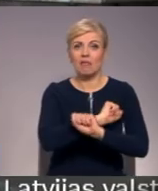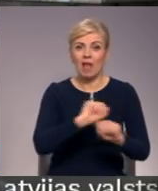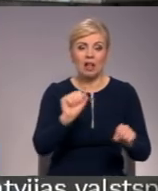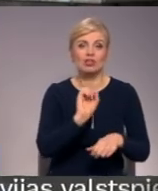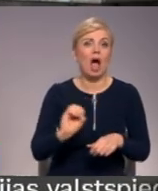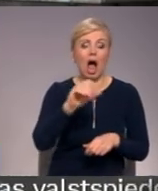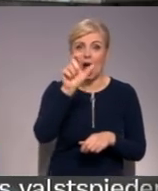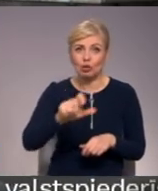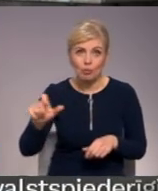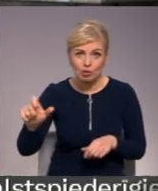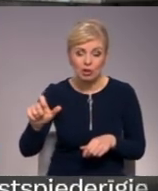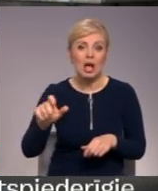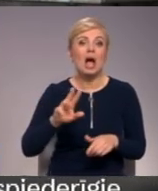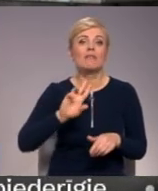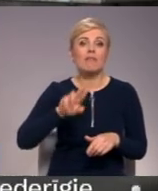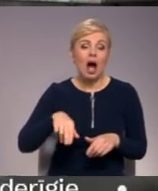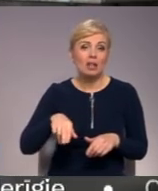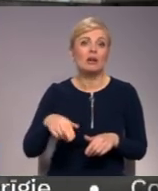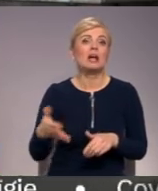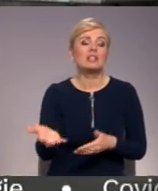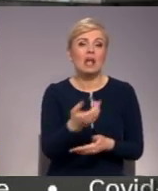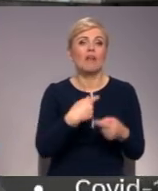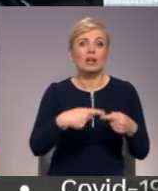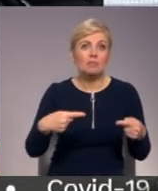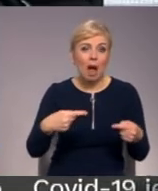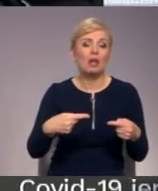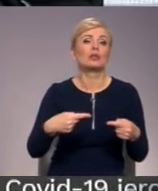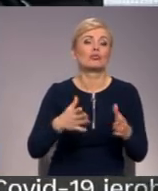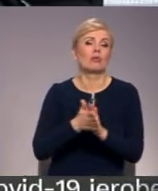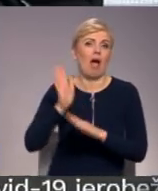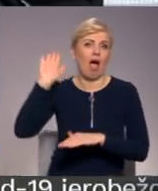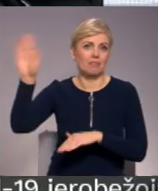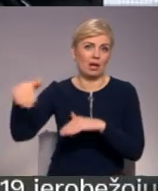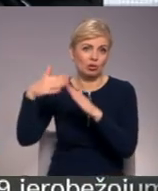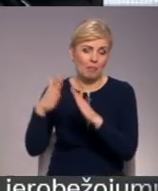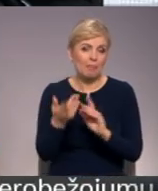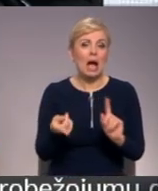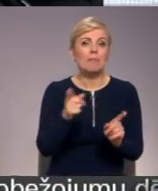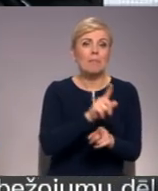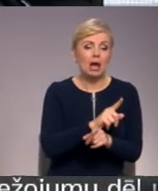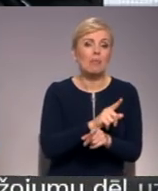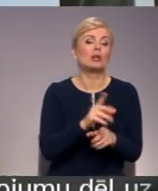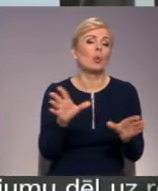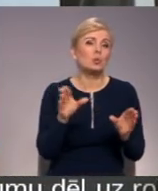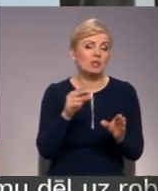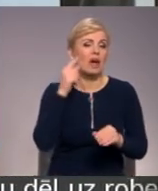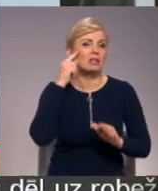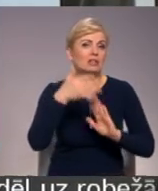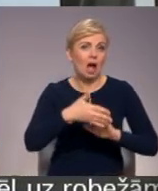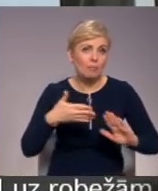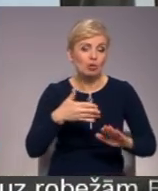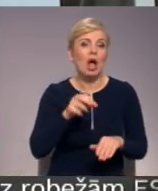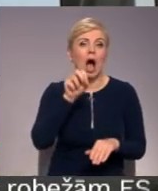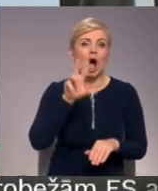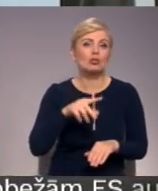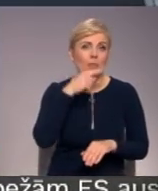eiropiešus. Kamēr vēl laiš, savāsu visas mantas un braucu mājās. Līdz šim pārmaiņas uztvertas saprotoši, taču ar 18.